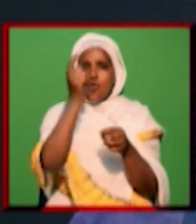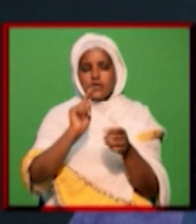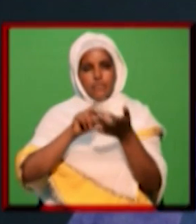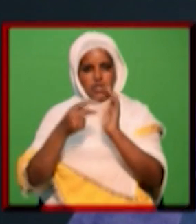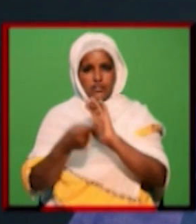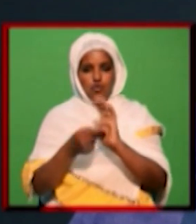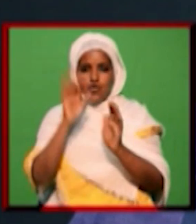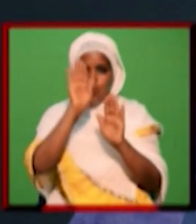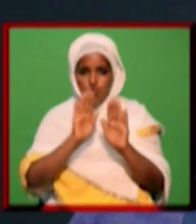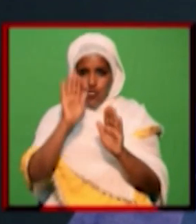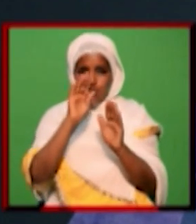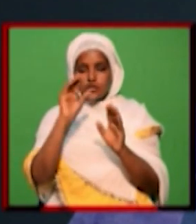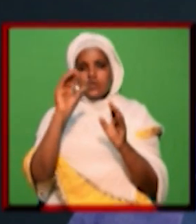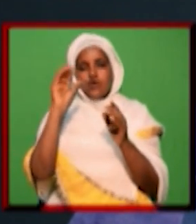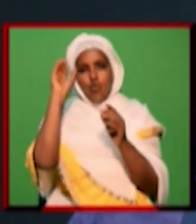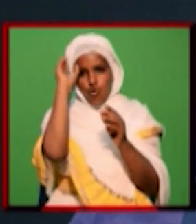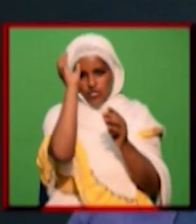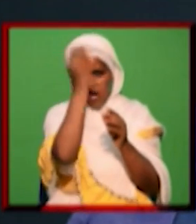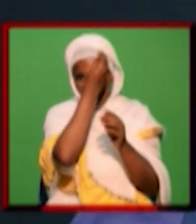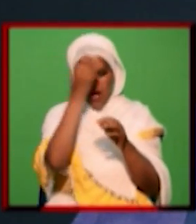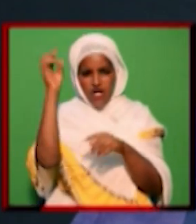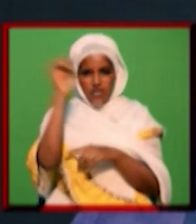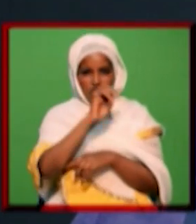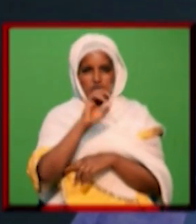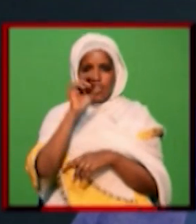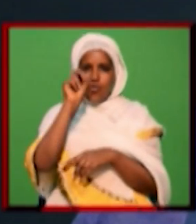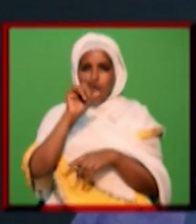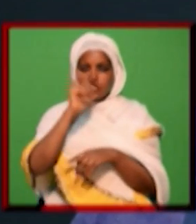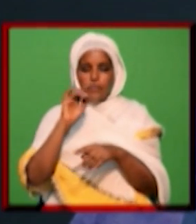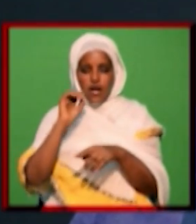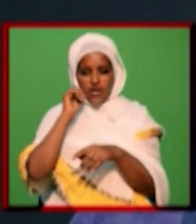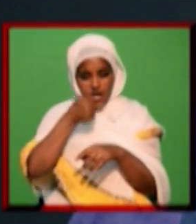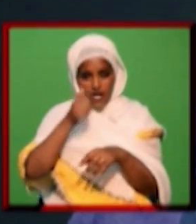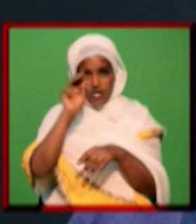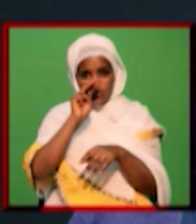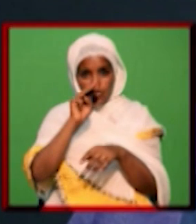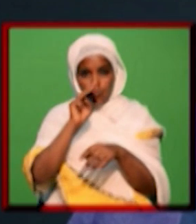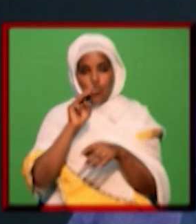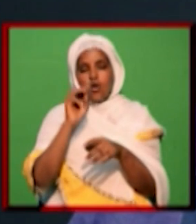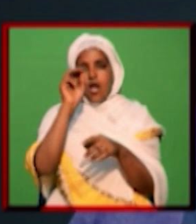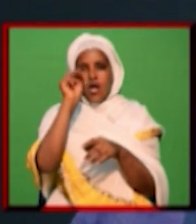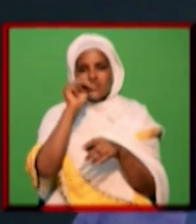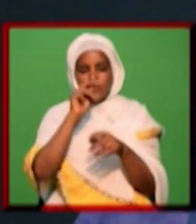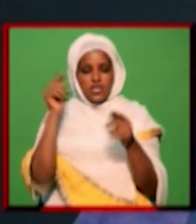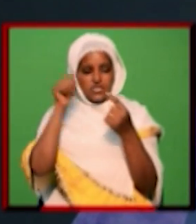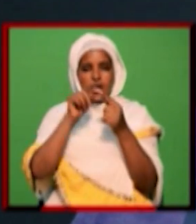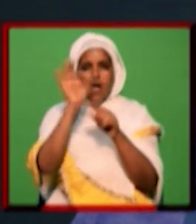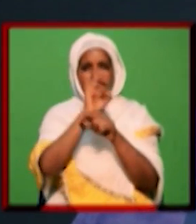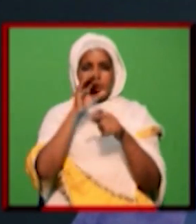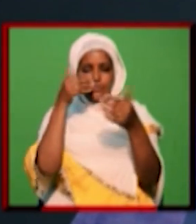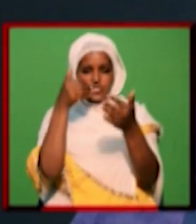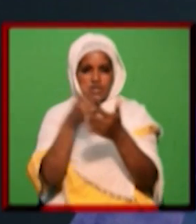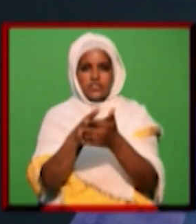እሁድ ሆሳዕና እለት ዋዜማ ጀምሮ ለሰኞ አጥቢያ ጀምሮ እስከ አርብ